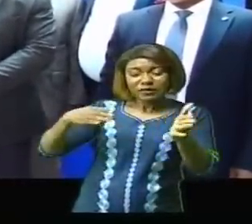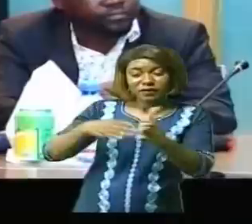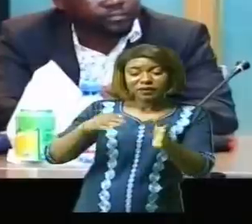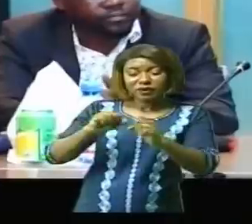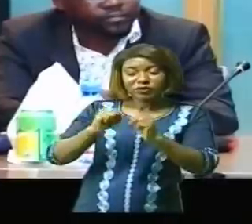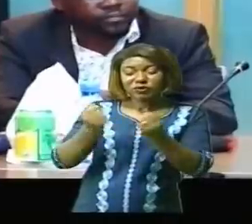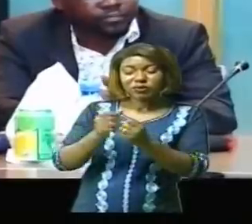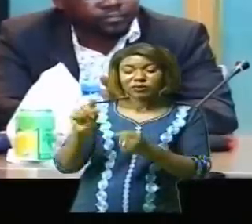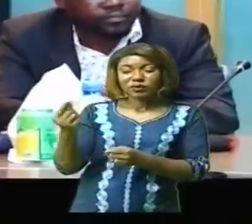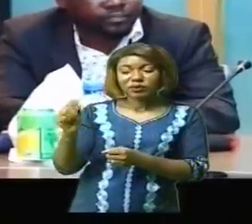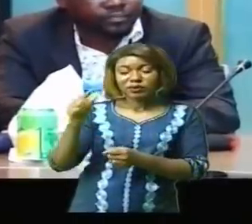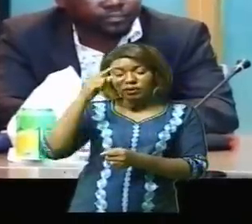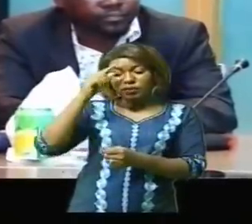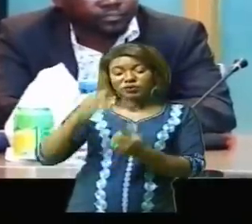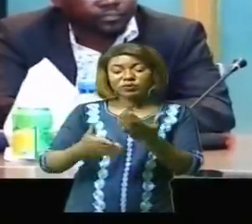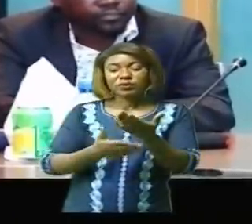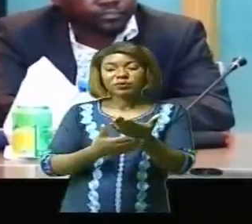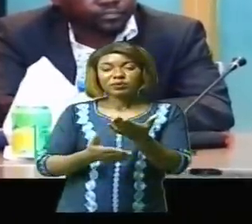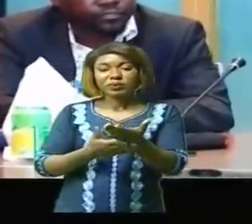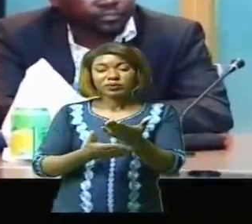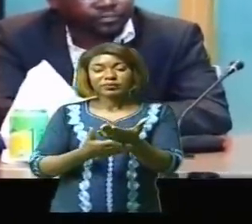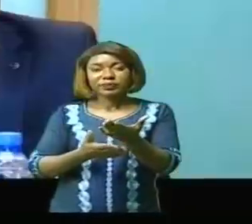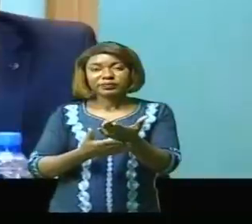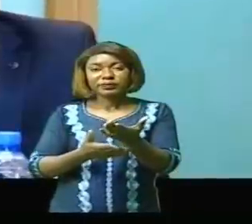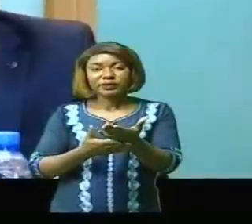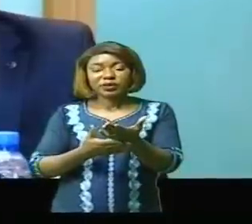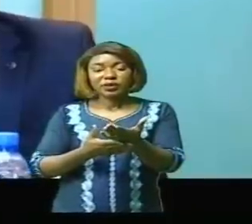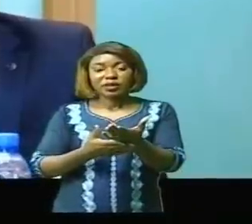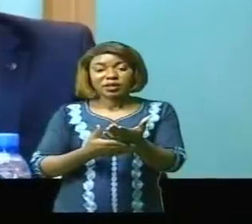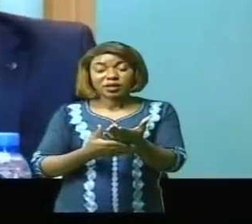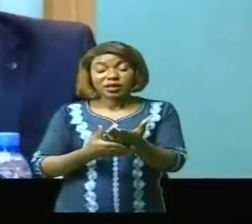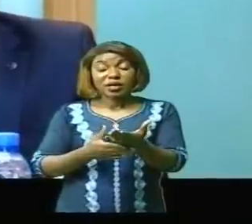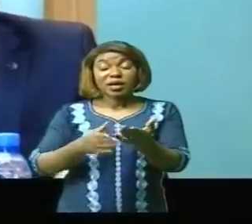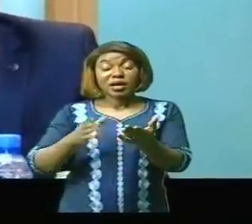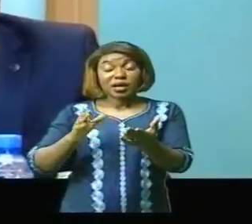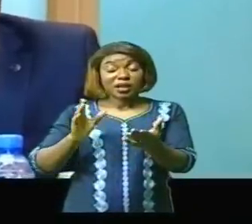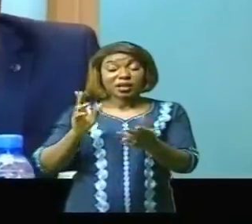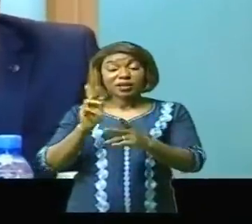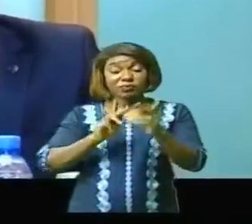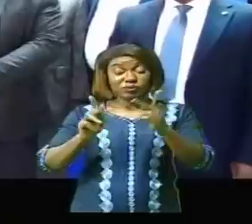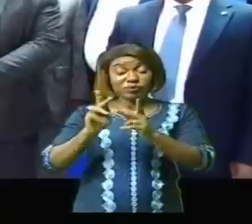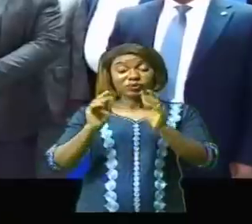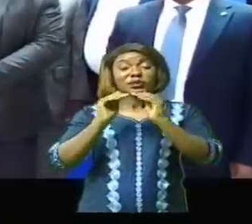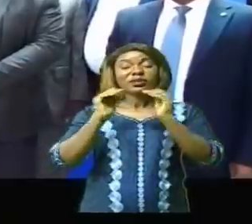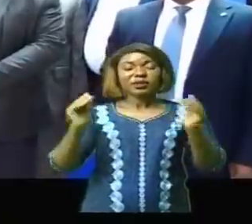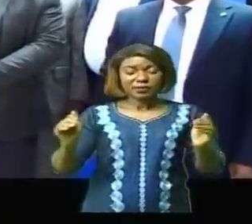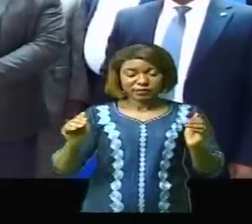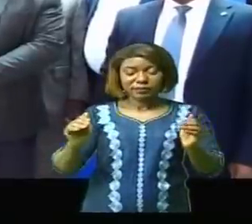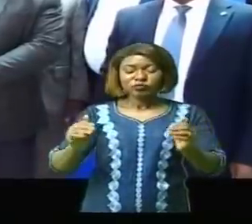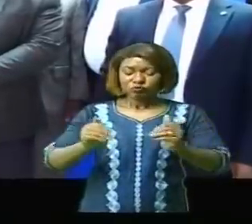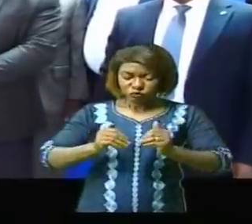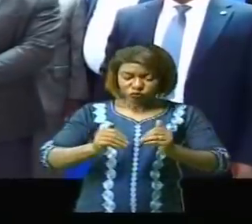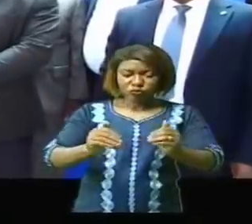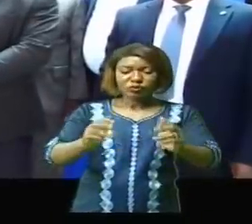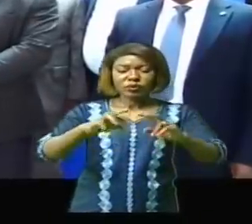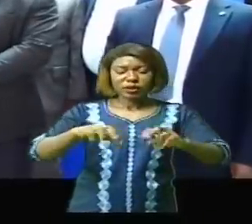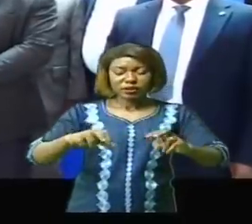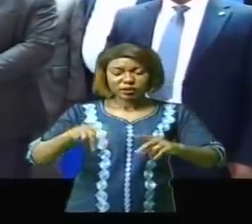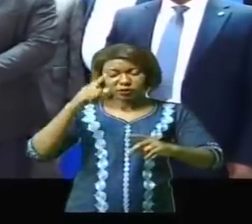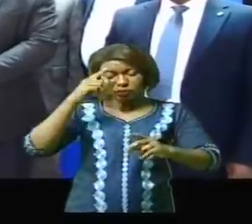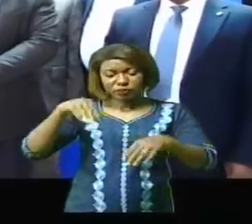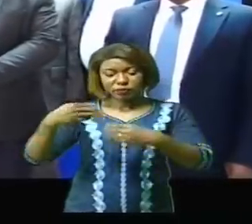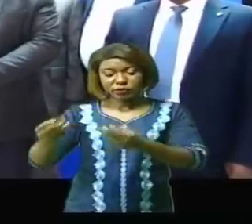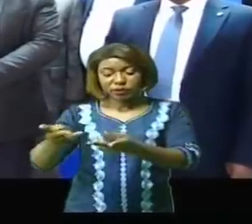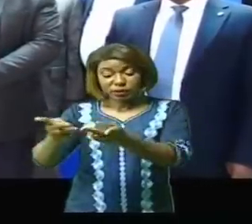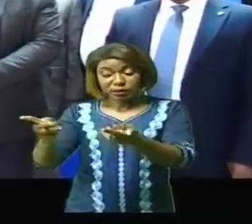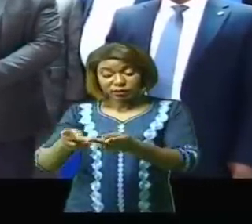minières. Nous demandons à nos compatriotes de se calmer. Il y a des actions qui vont être menées pour qu'on mette à leur